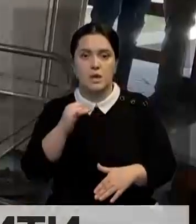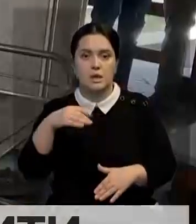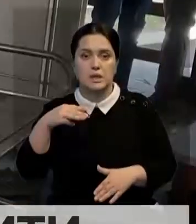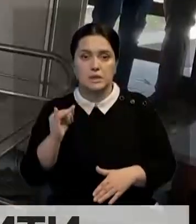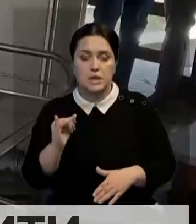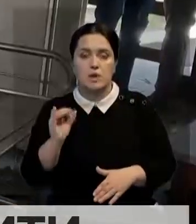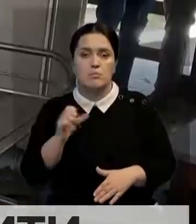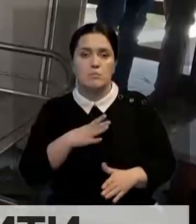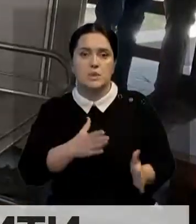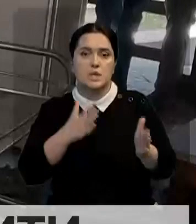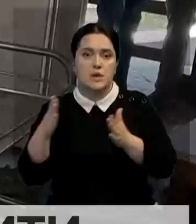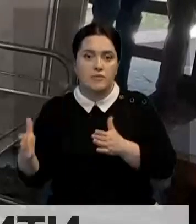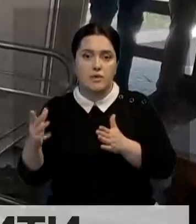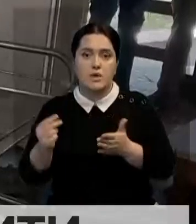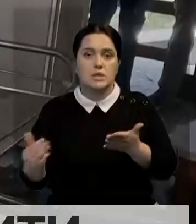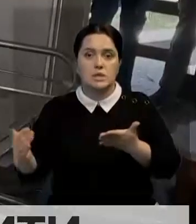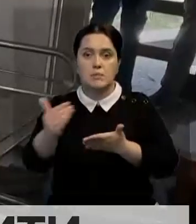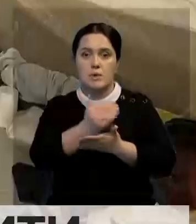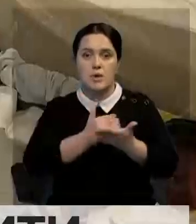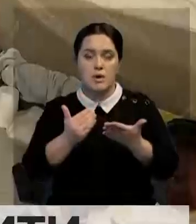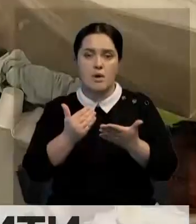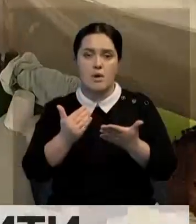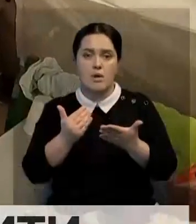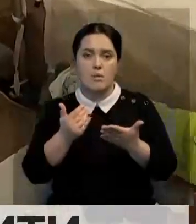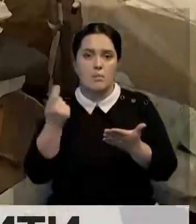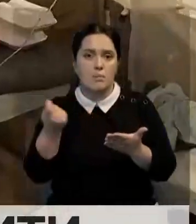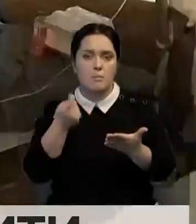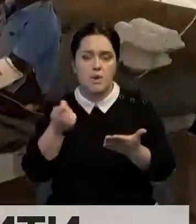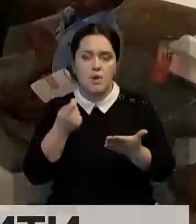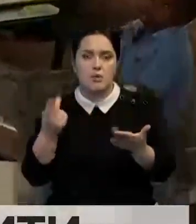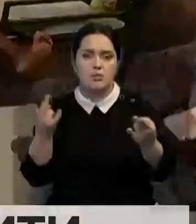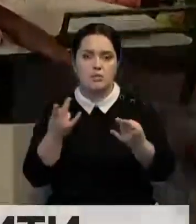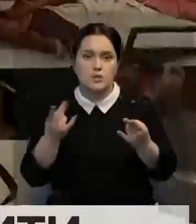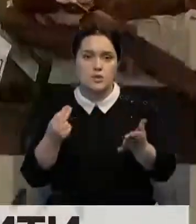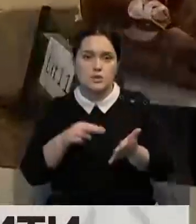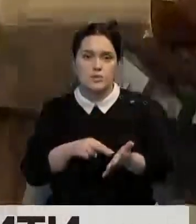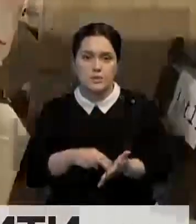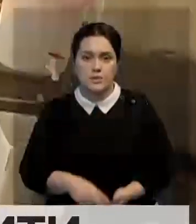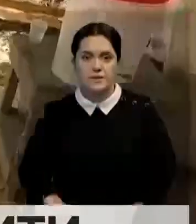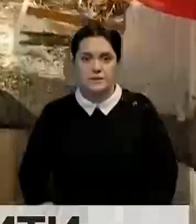реагирования для Гаити может сорваться. В этом году собрали только пятую часть от нужной суммы.